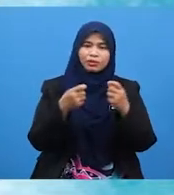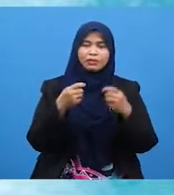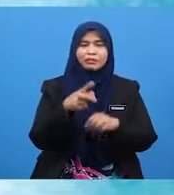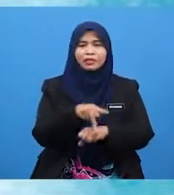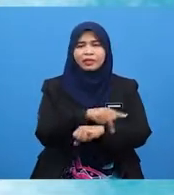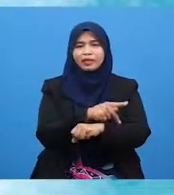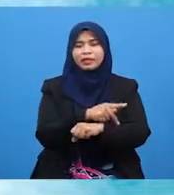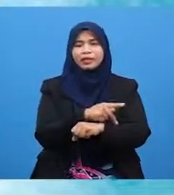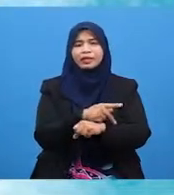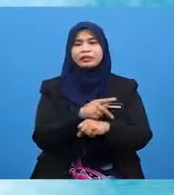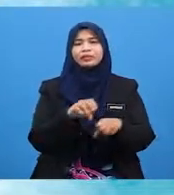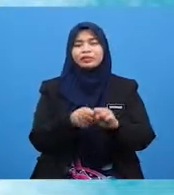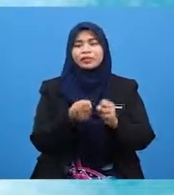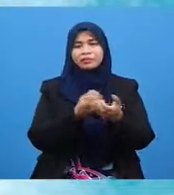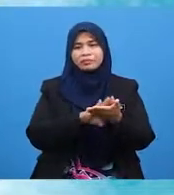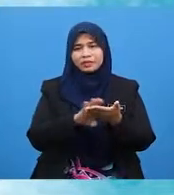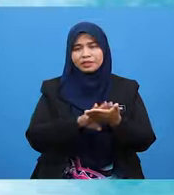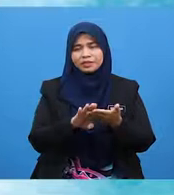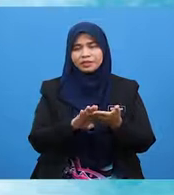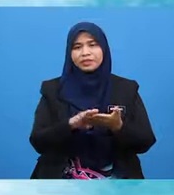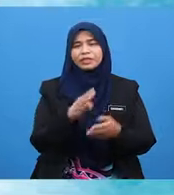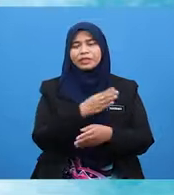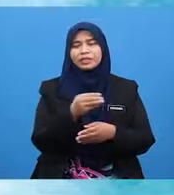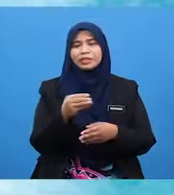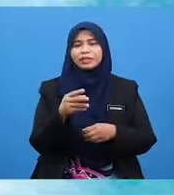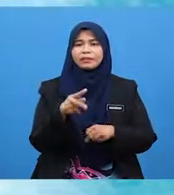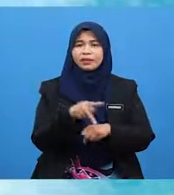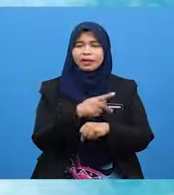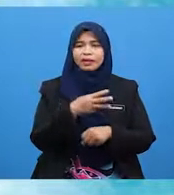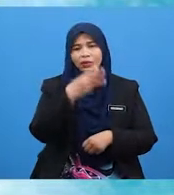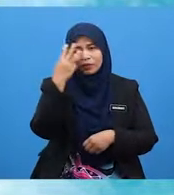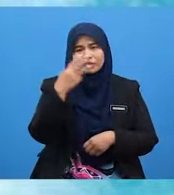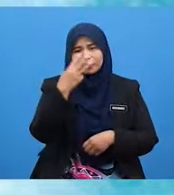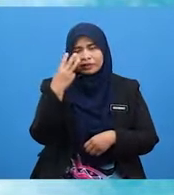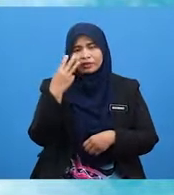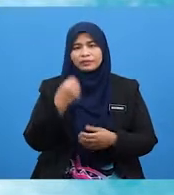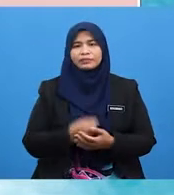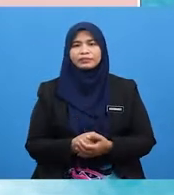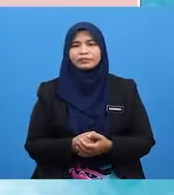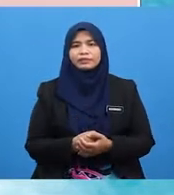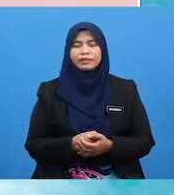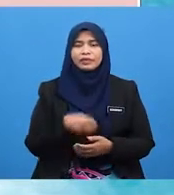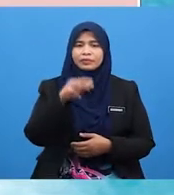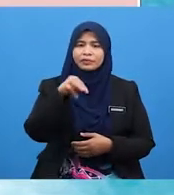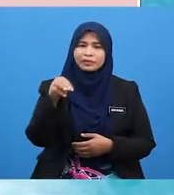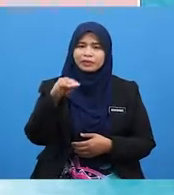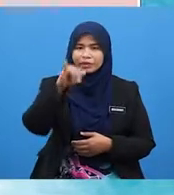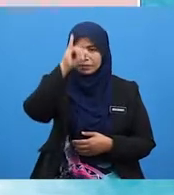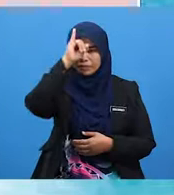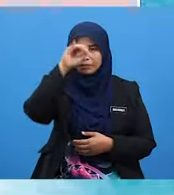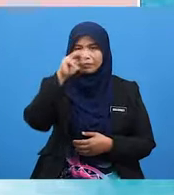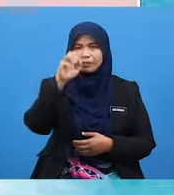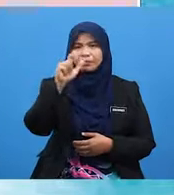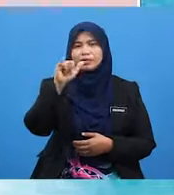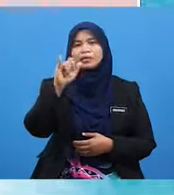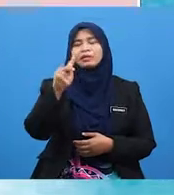pakaiannya agar dalam keadaan bersih dan memakai wangi-wangian. Murid-murid, Imam Malik telah